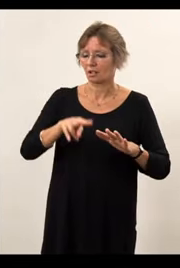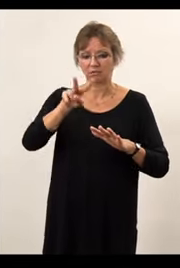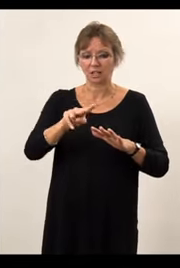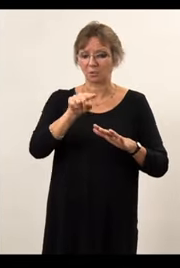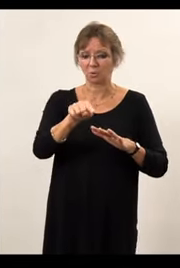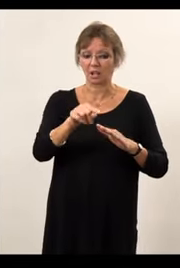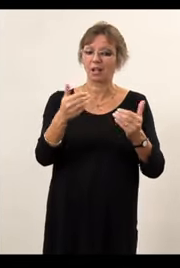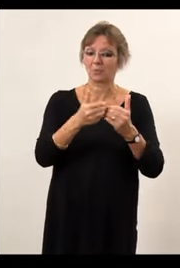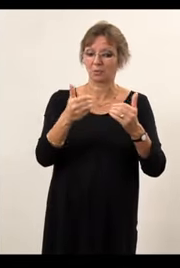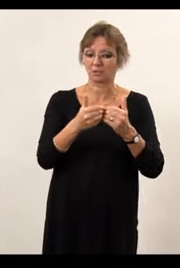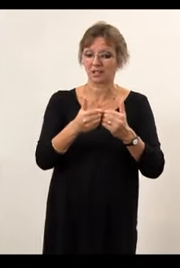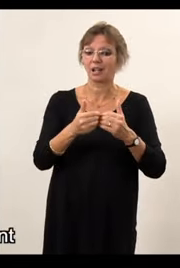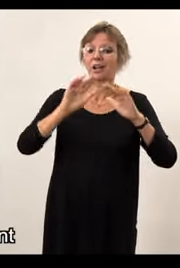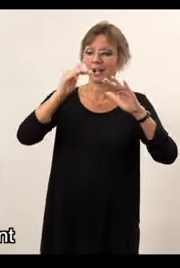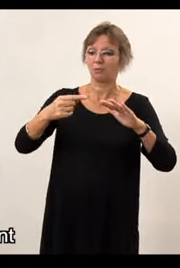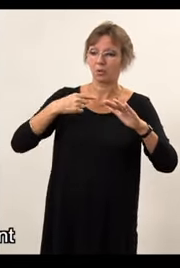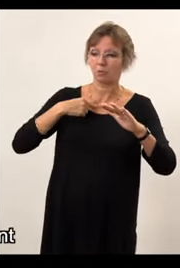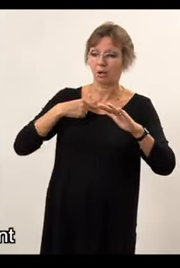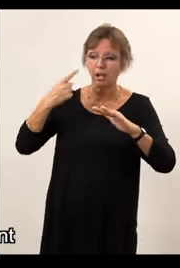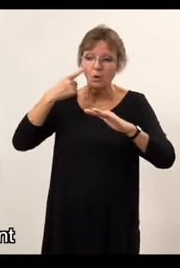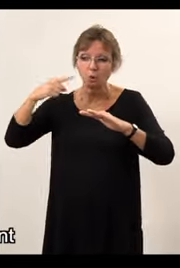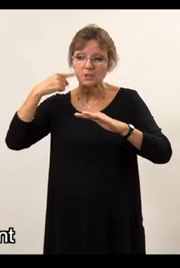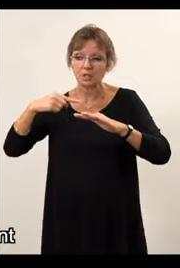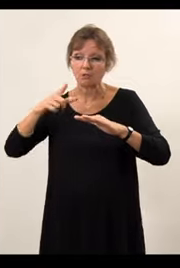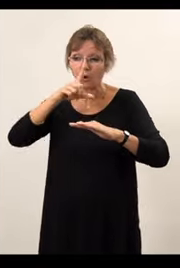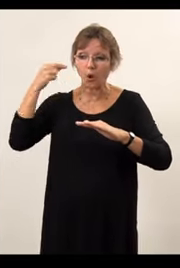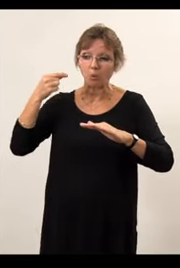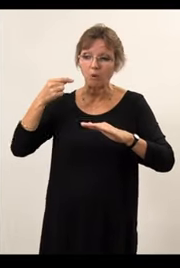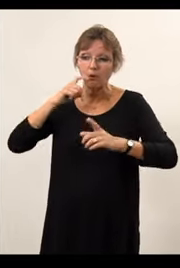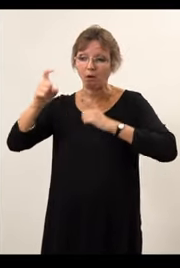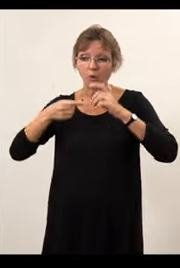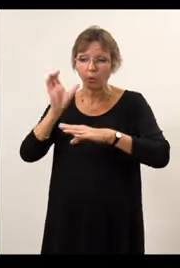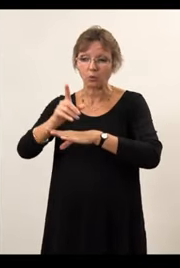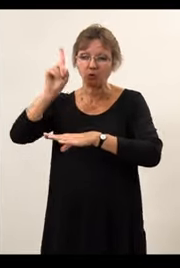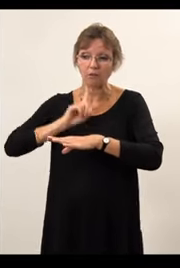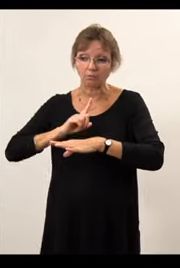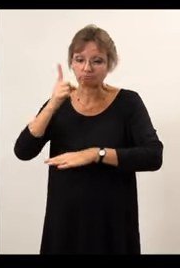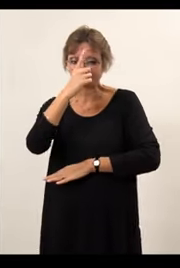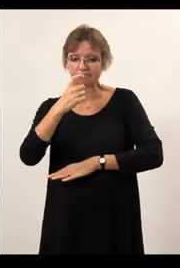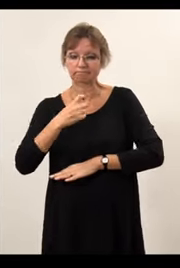D'ailleurs, c'est le seul qui m'ait demandé si j'avais déjà vu un homme violent avec une femme.